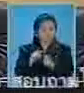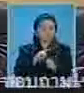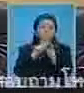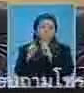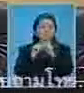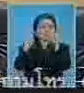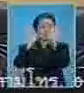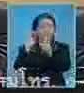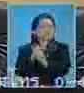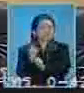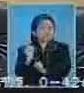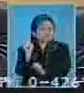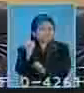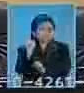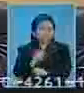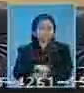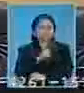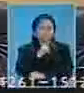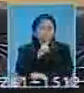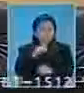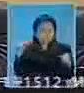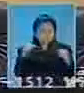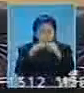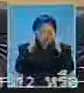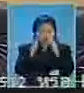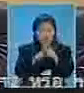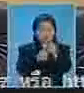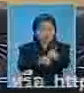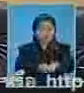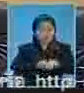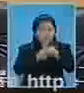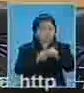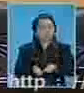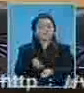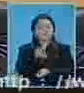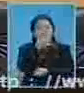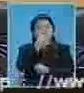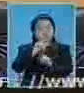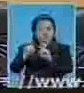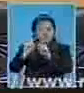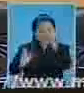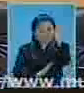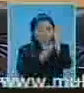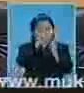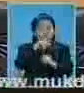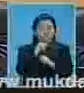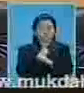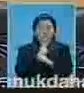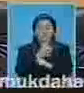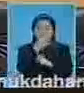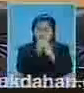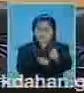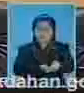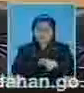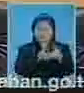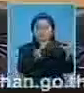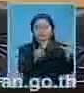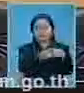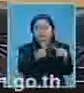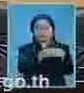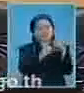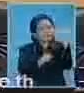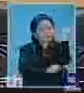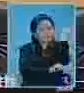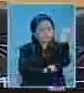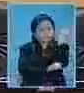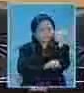เป็นไปได้ยังไงที่พี่น้องเกษตรกรโดยรวมกว่าครึ่งหนึ่งของประเทศกับต้องเป็นกลุ่มอาชีพที่ยากจ